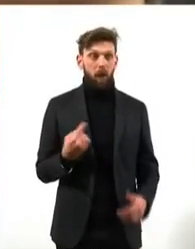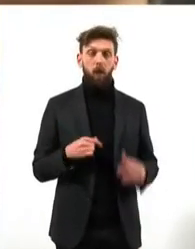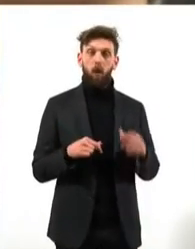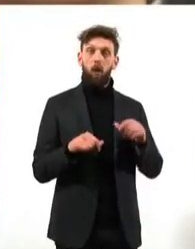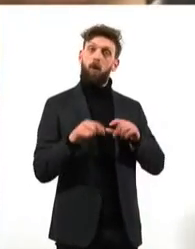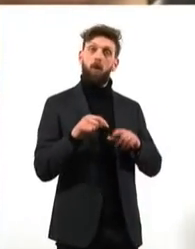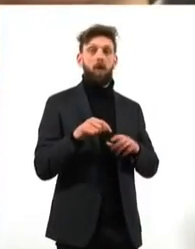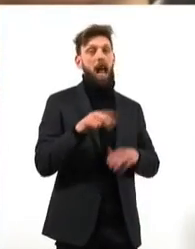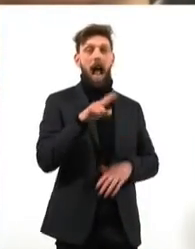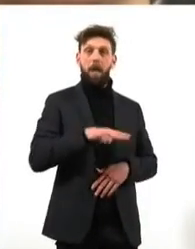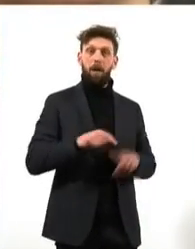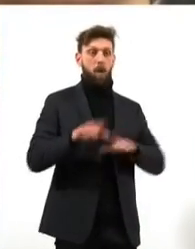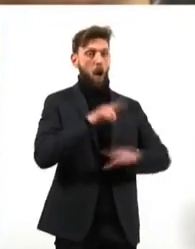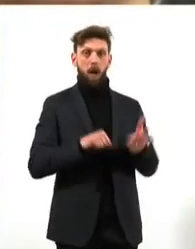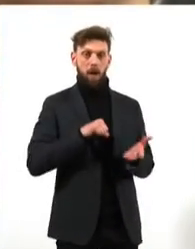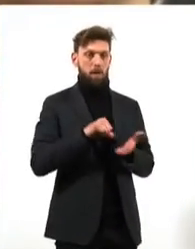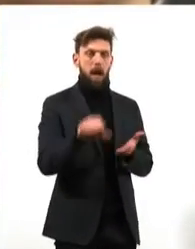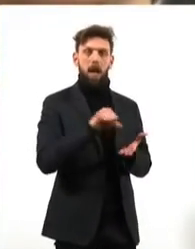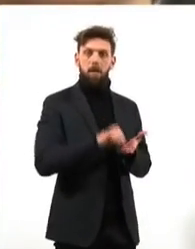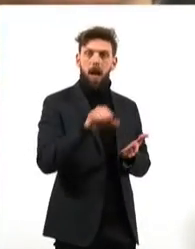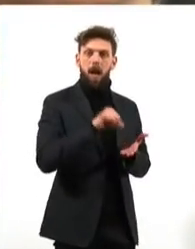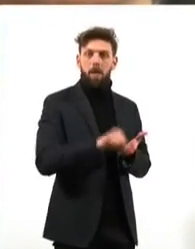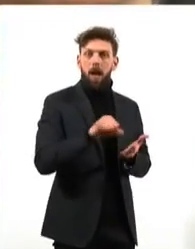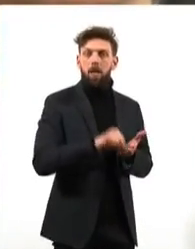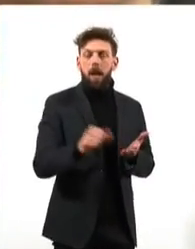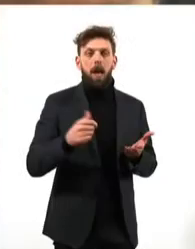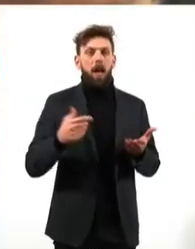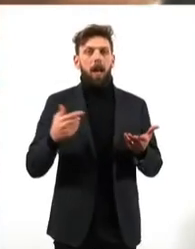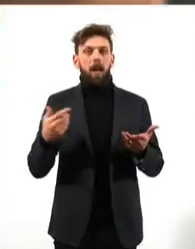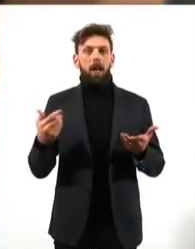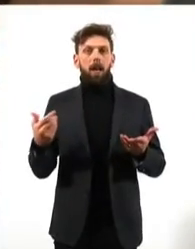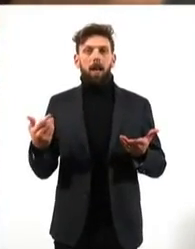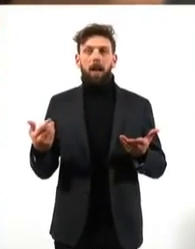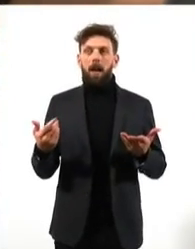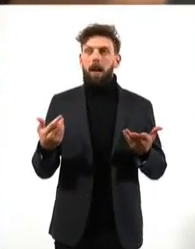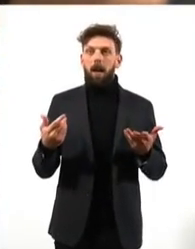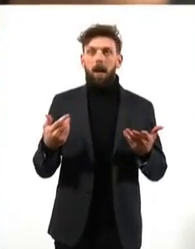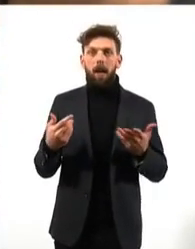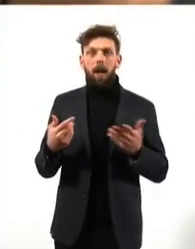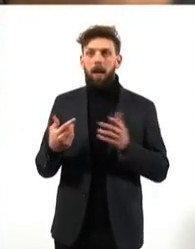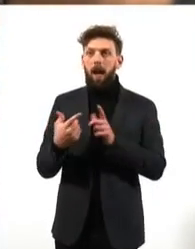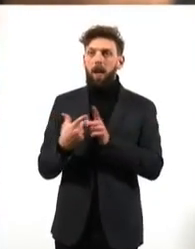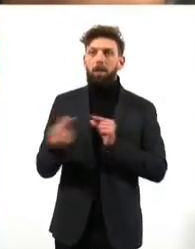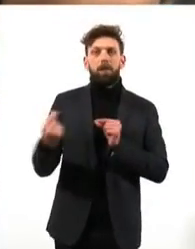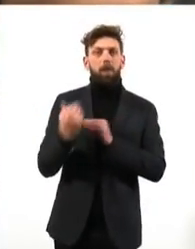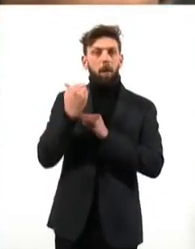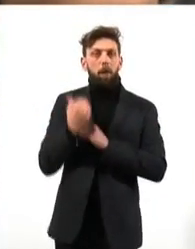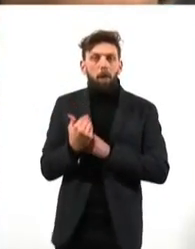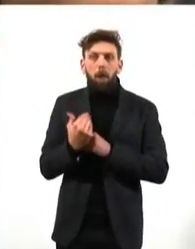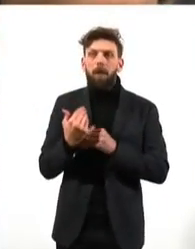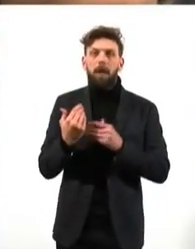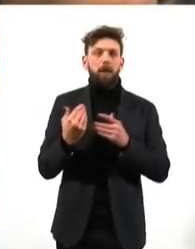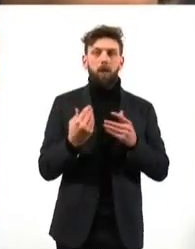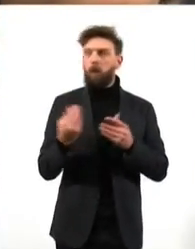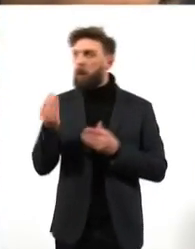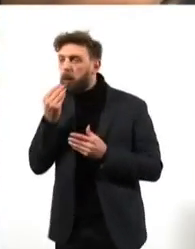loyer et j'avais pas la possibilité de pouvoir payer des protections hygiéniques et de me nourrir et de payer mon loyer. Donc c'est vrai que j'ai dû faire